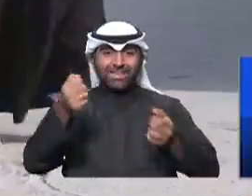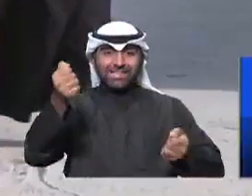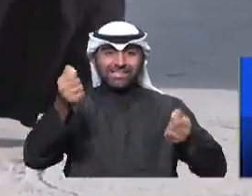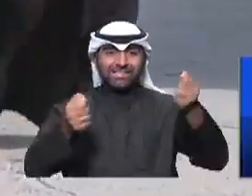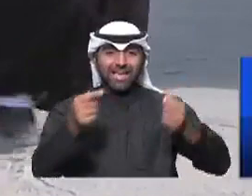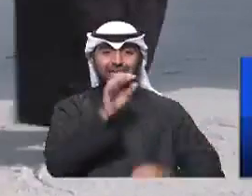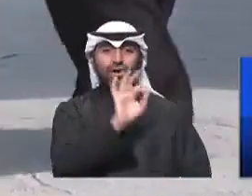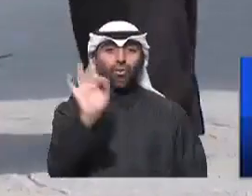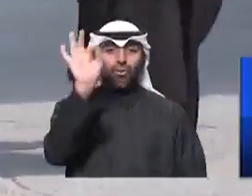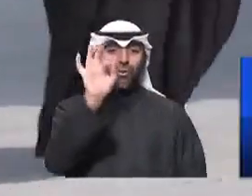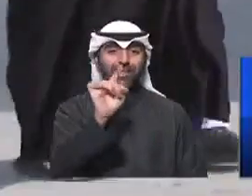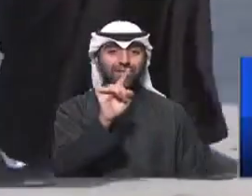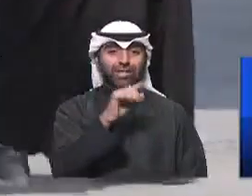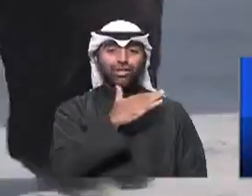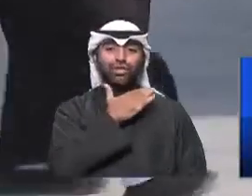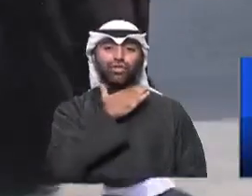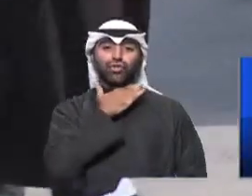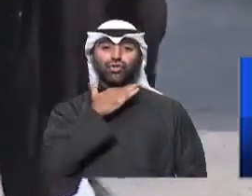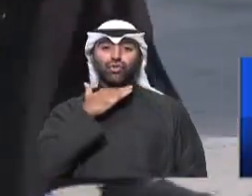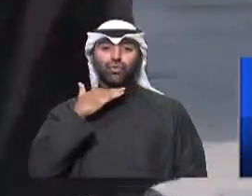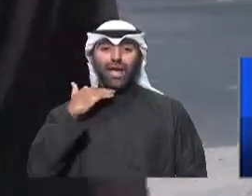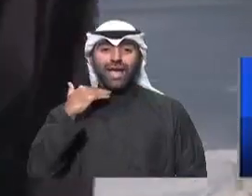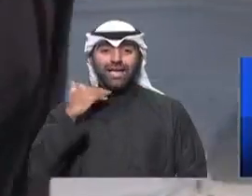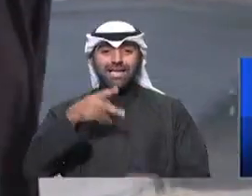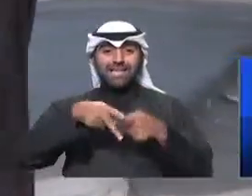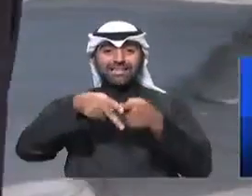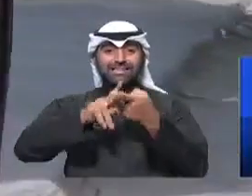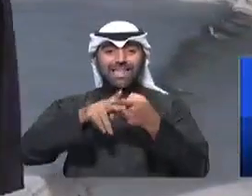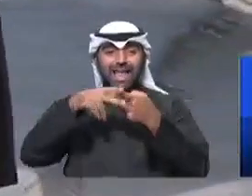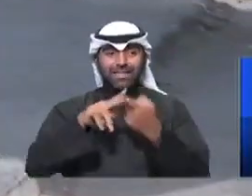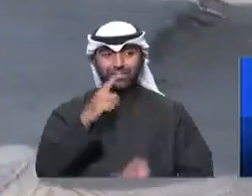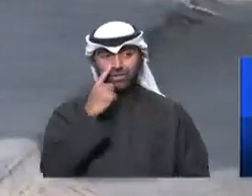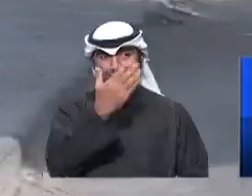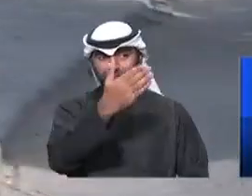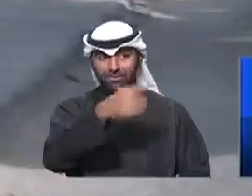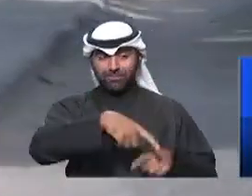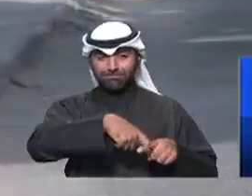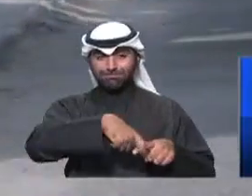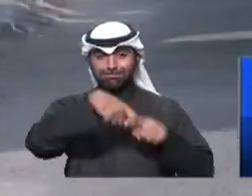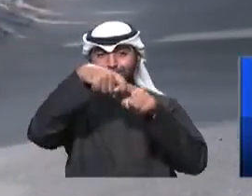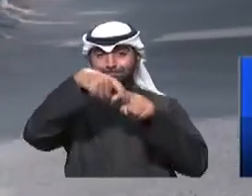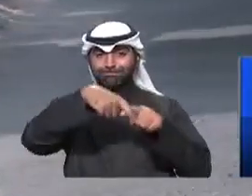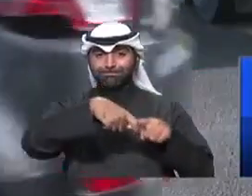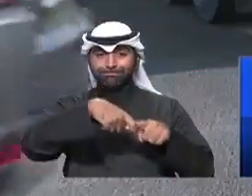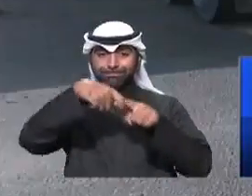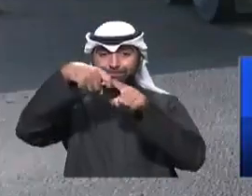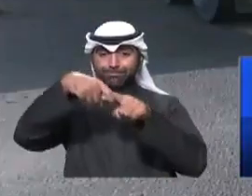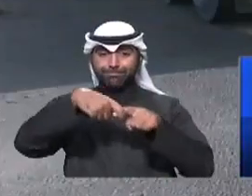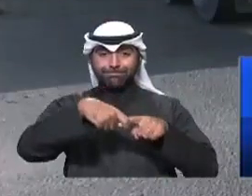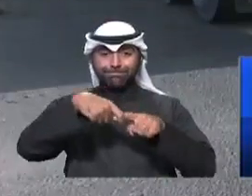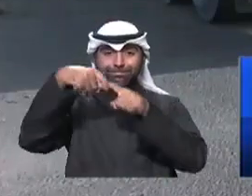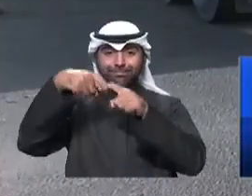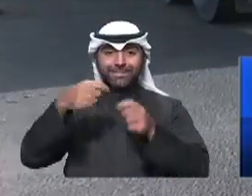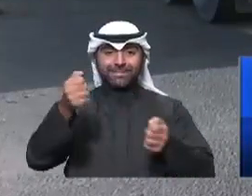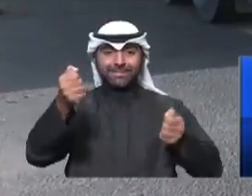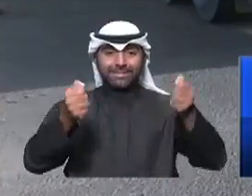سياره. وين يوقفهم؟ يوزعهم على الساحات، وقت ما تخلص السياره وقفها بالساحه ورد خذ السياره اللي ما اشتغل فيها علشان يروح يشتغل